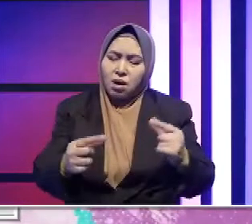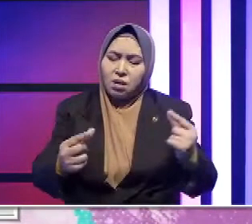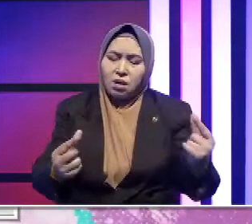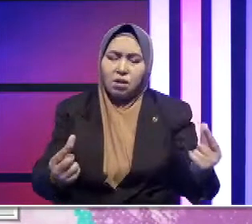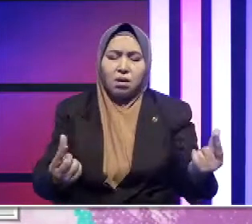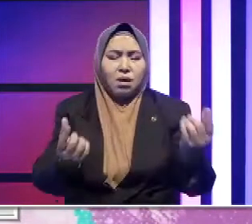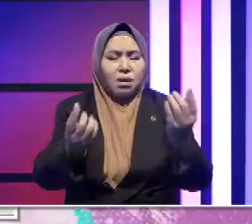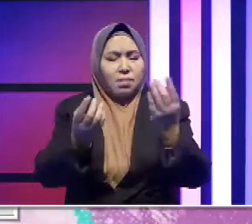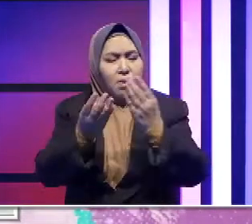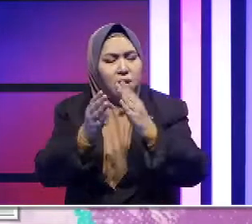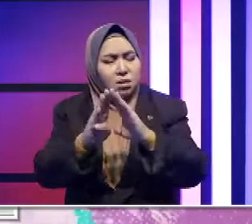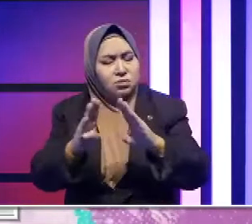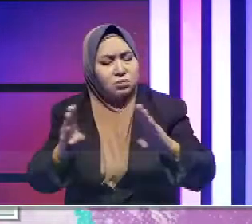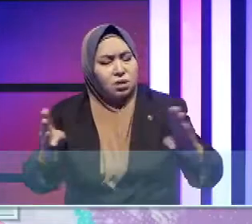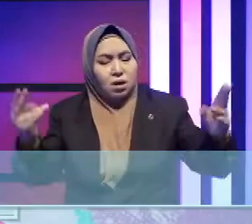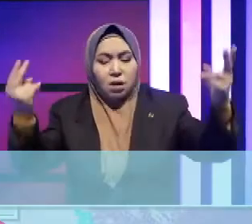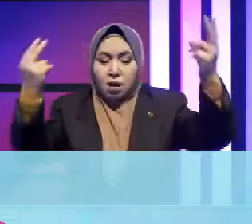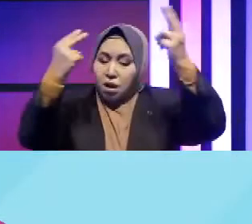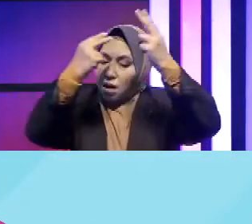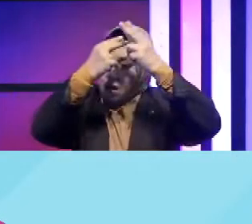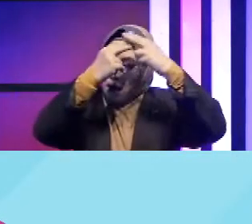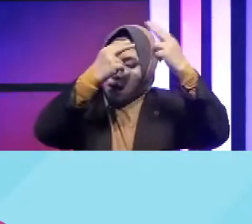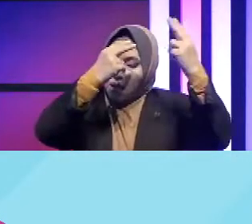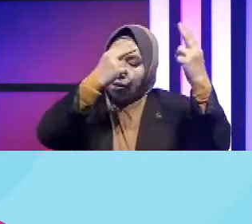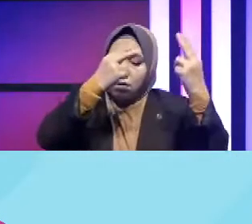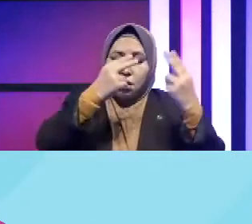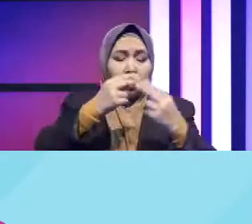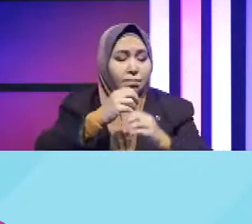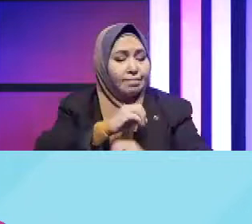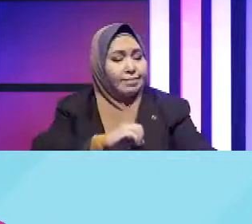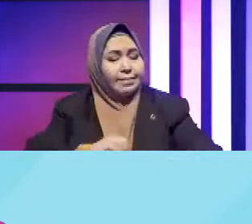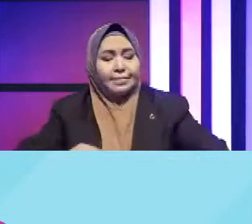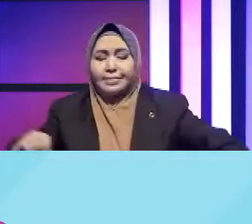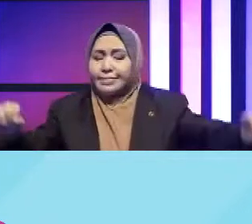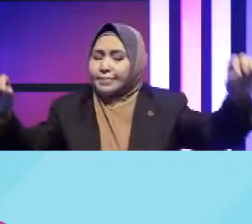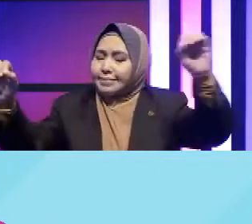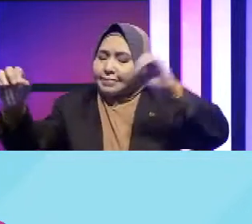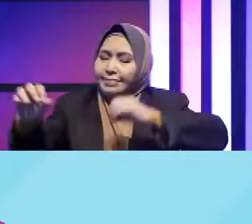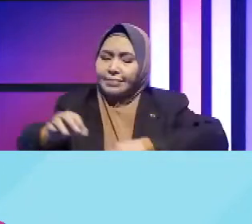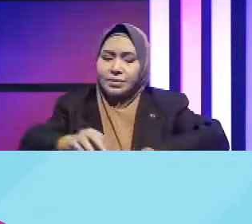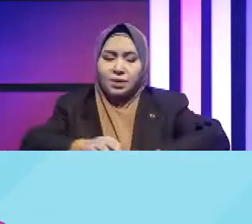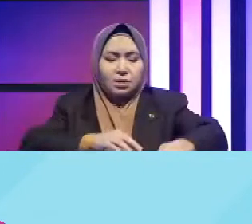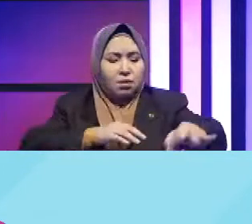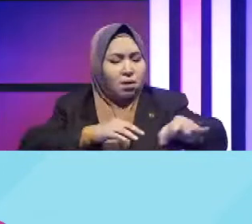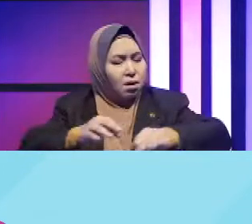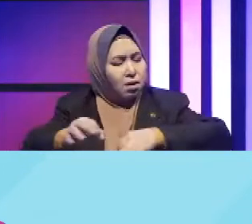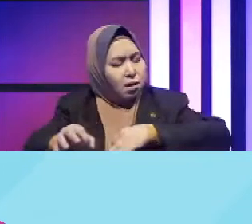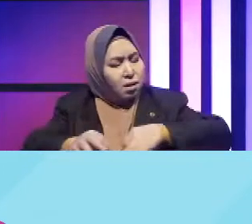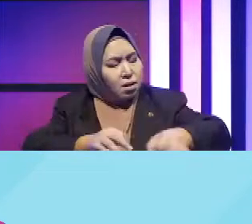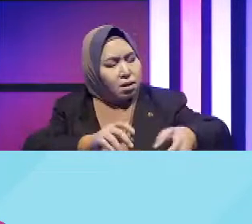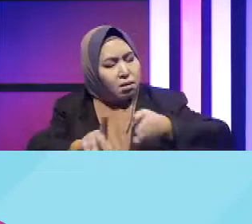قرآنا عربيا غير ذي عوج